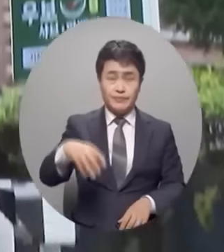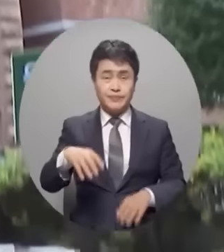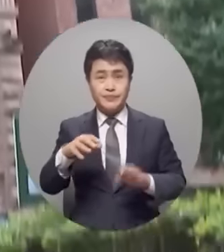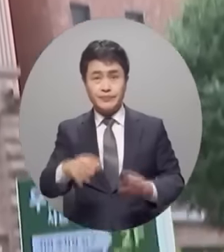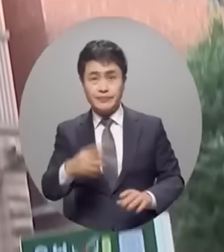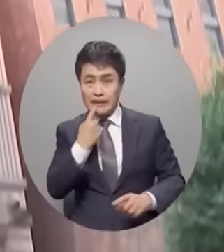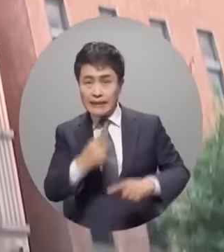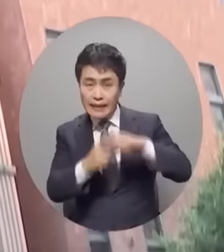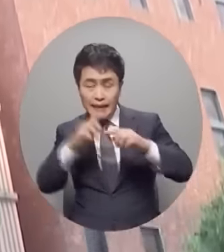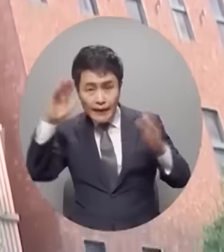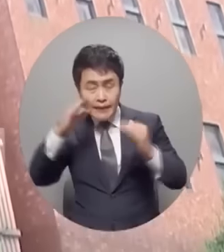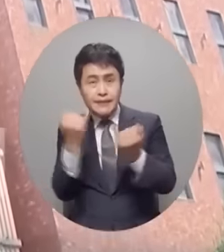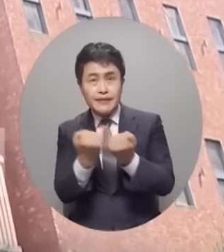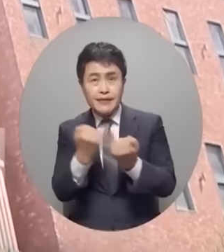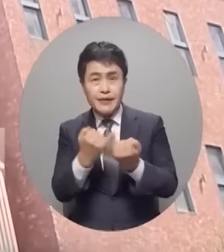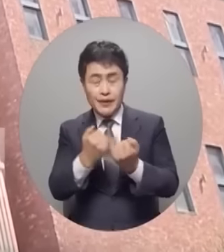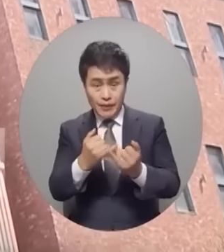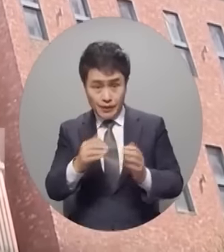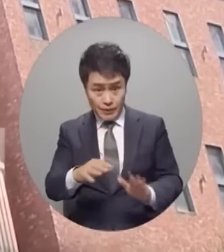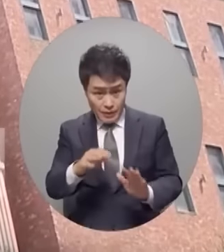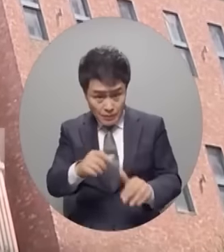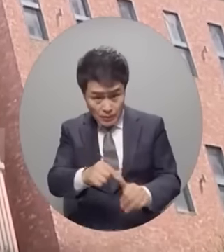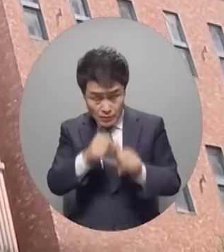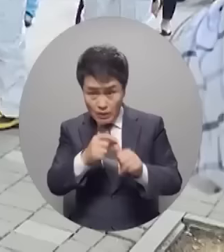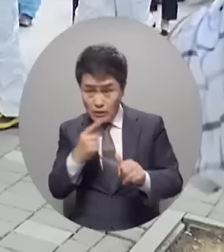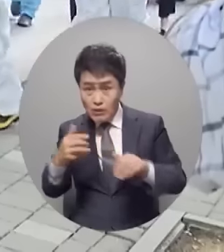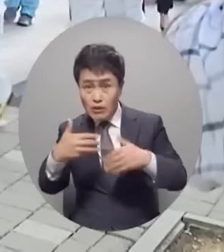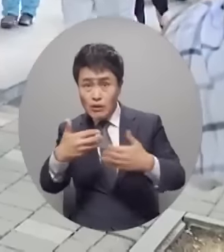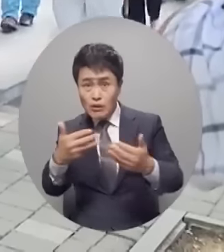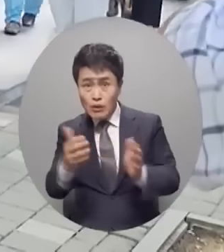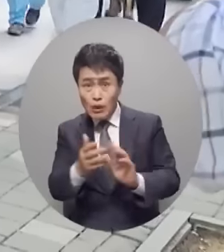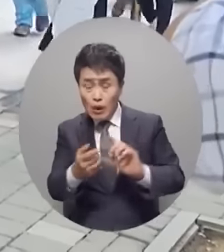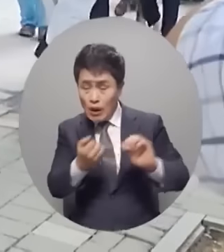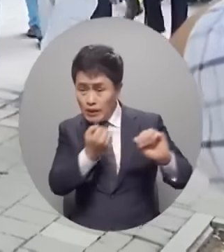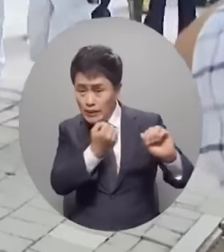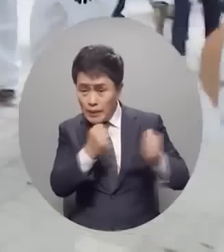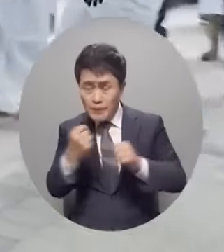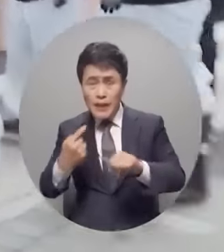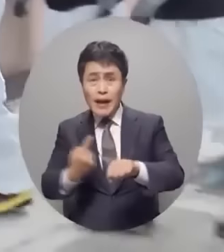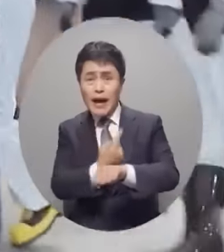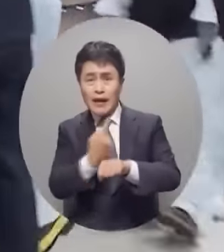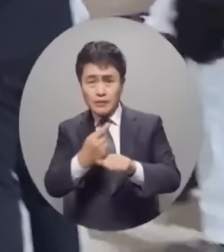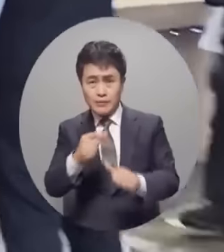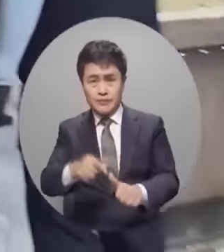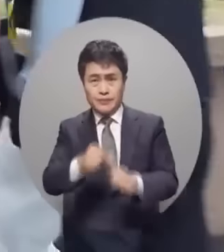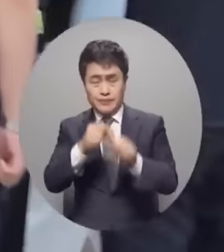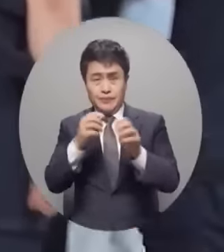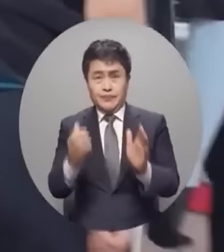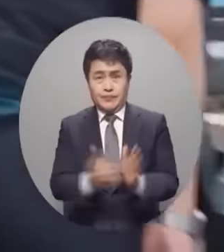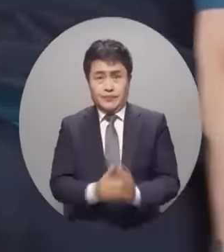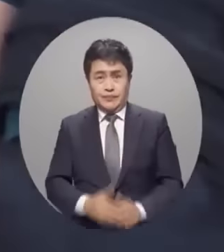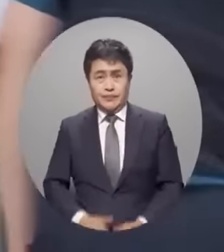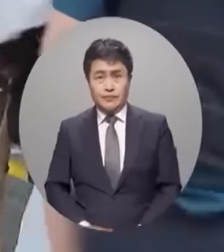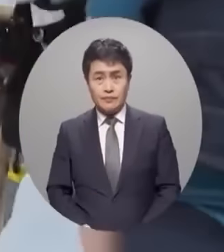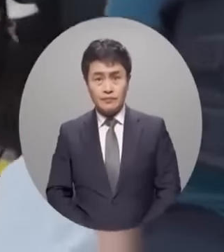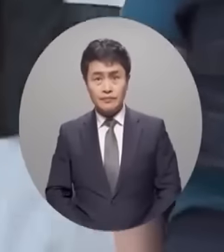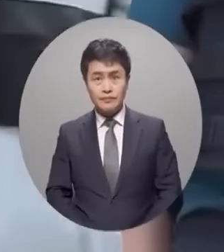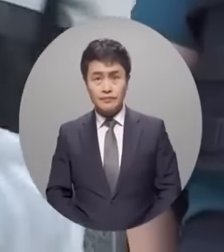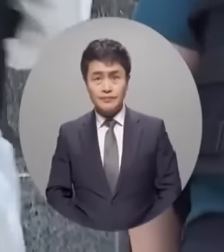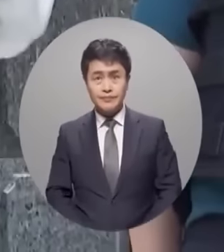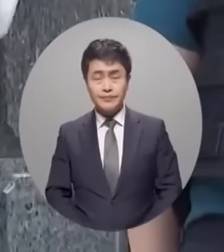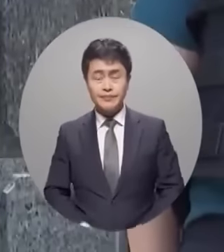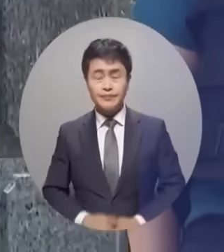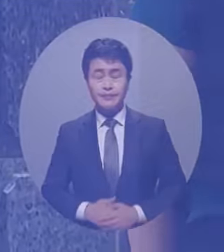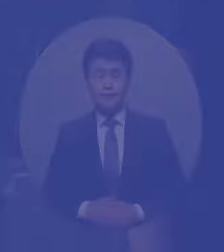간호학과 학생인 여성은 인명수색에 나선 소방관들에 의해 대피 1시간여 만에 구조됐습니다. MBC 뉴스 류현준입니다.